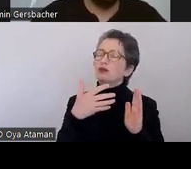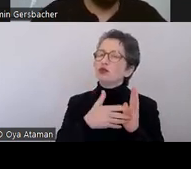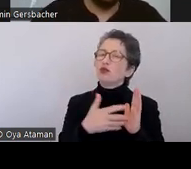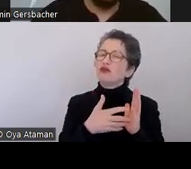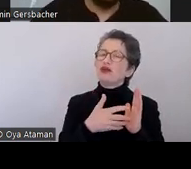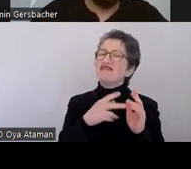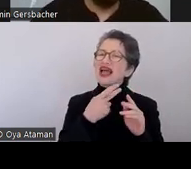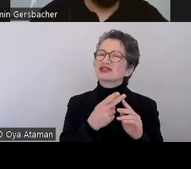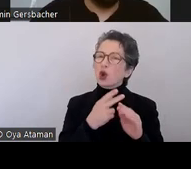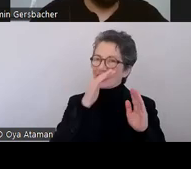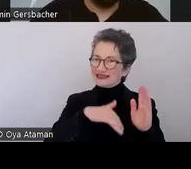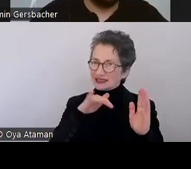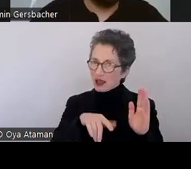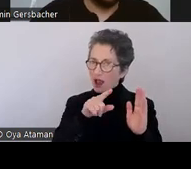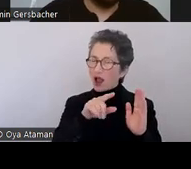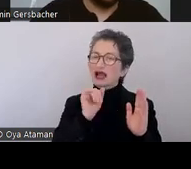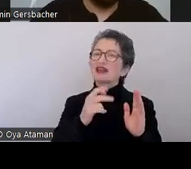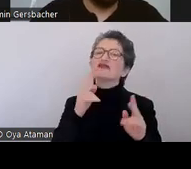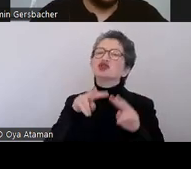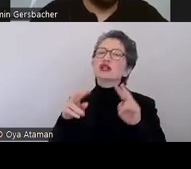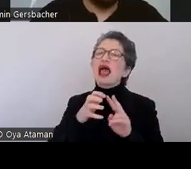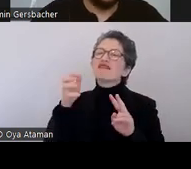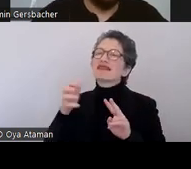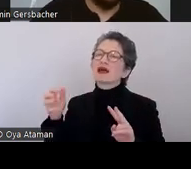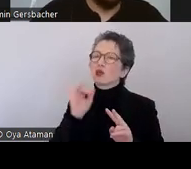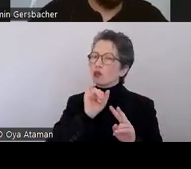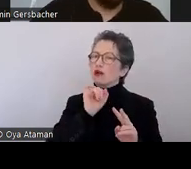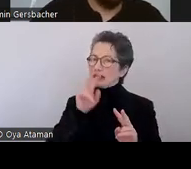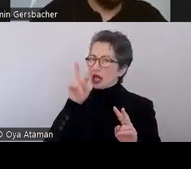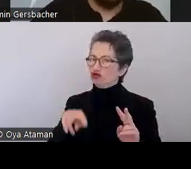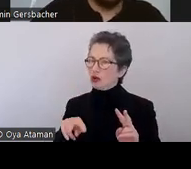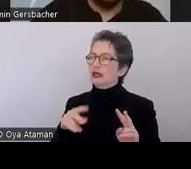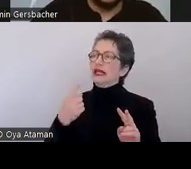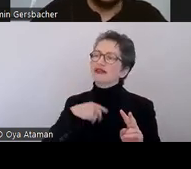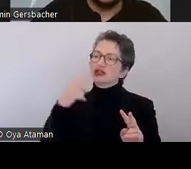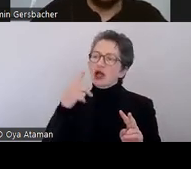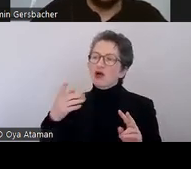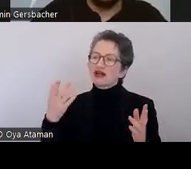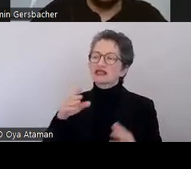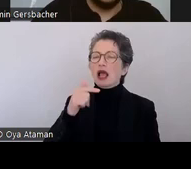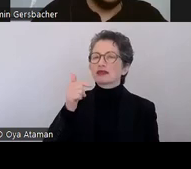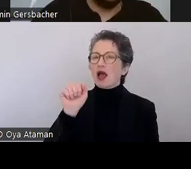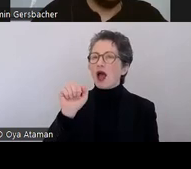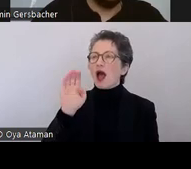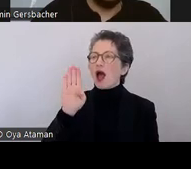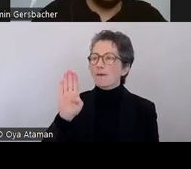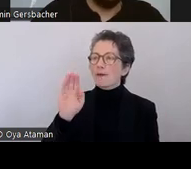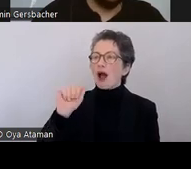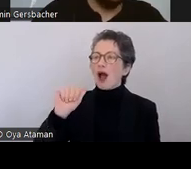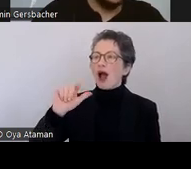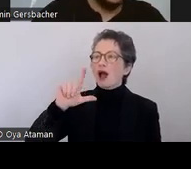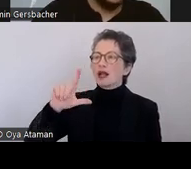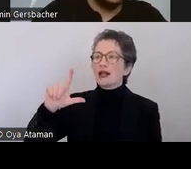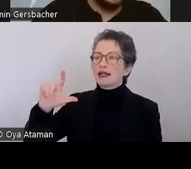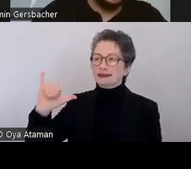sehen. Wir wollen uns jetzt beispielhaft mal Tab Alley angucken. So heißt eben, das kann man nachinstallieren auf